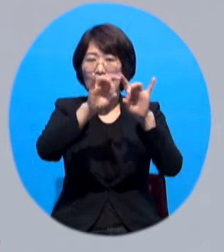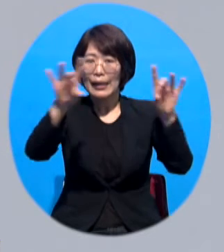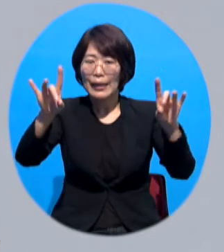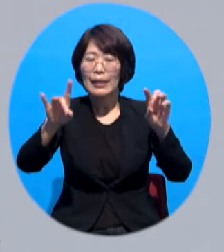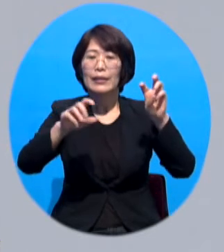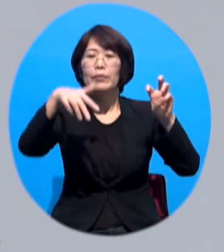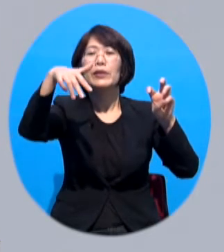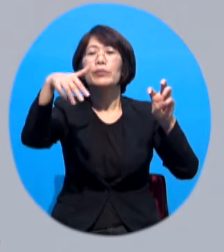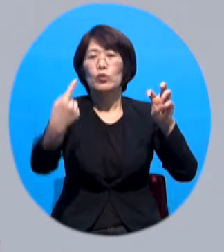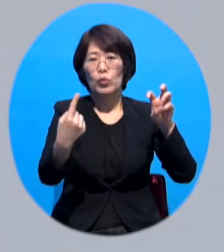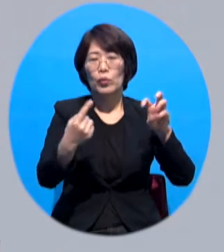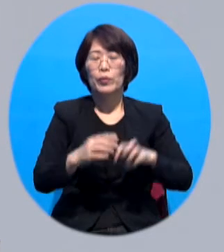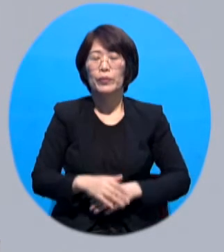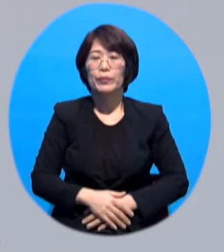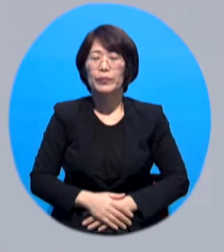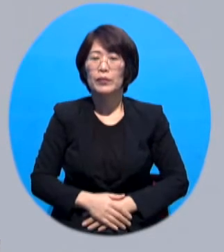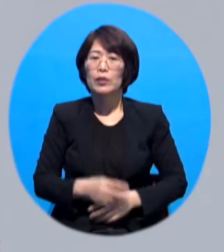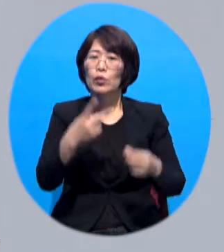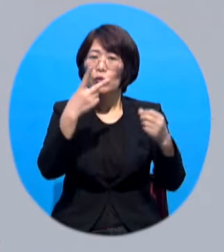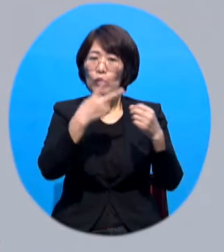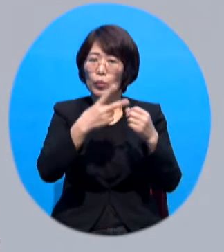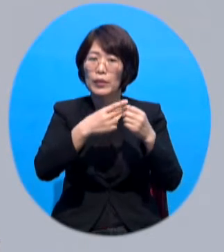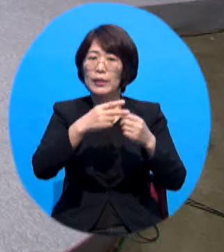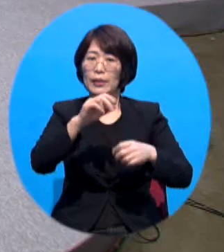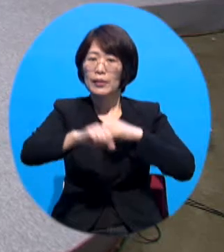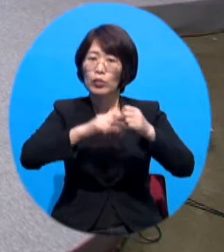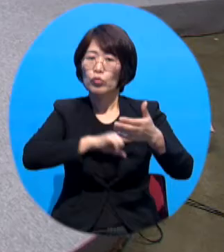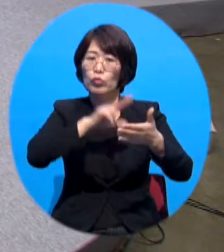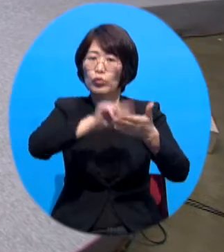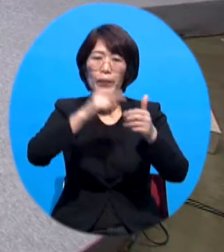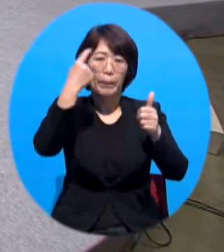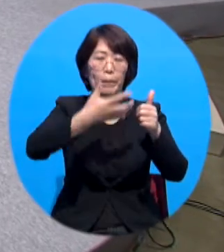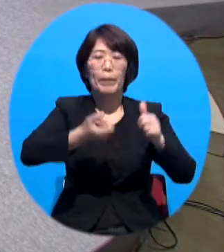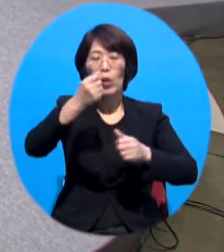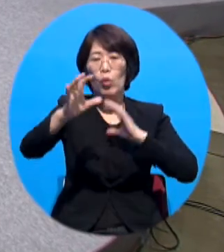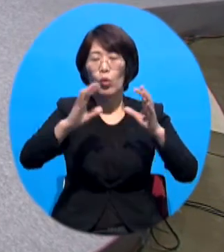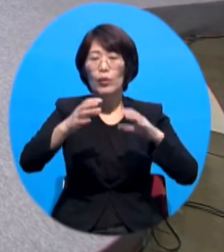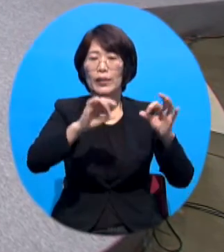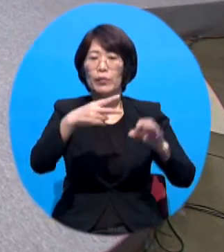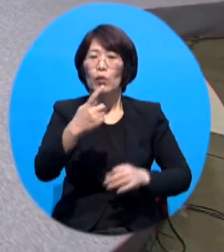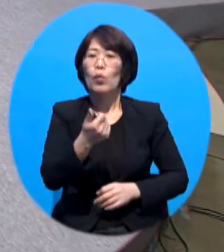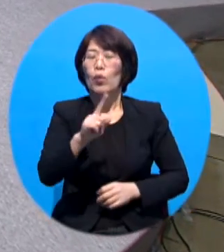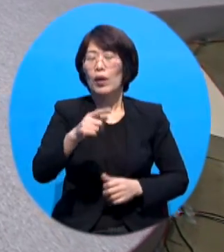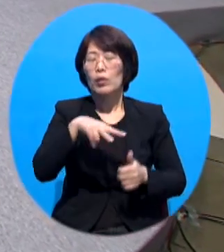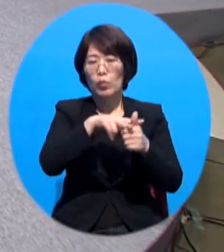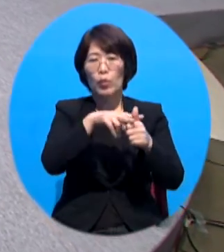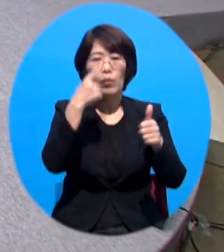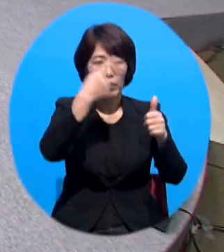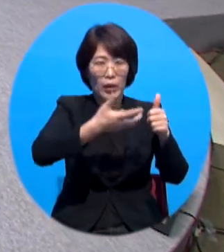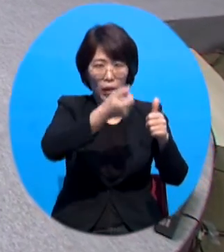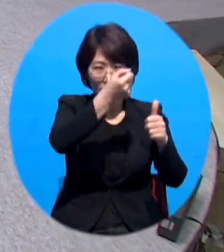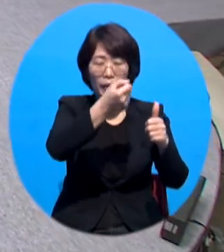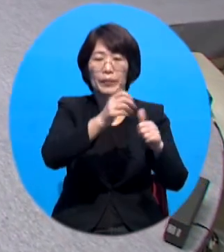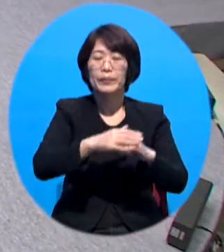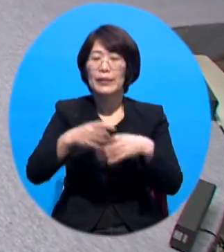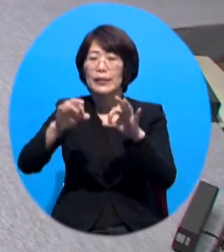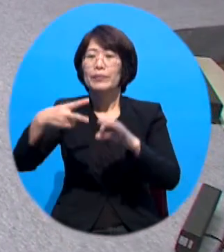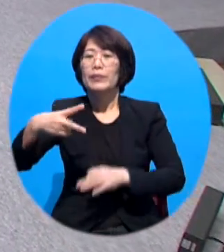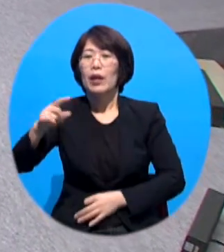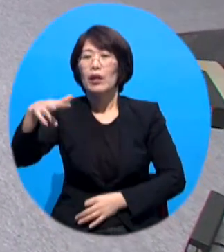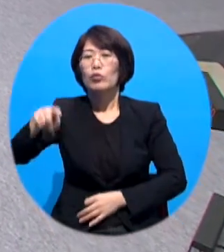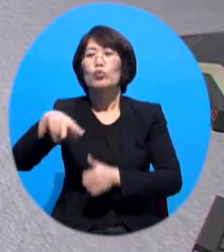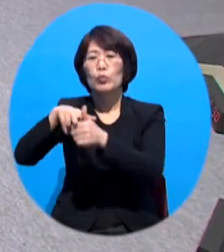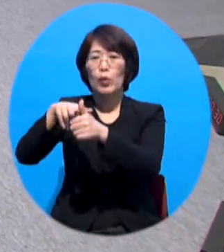30초 입니다 두번째 자유의 주도권 토론 입니다 김동한 후보에게 주도권을 먼저 드리겠습니다 김대중